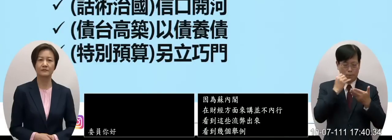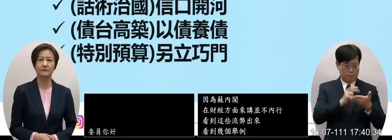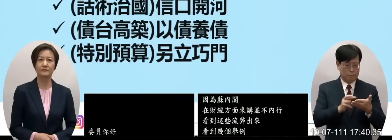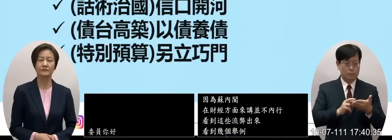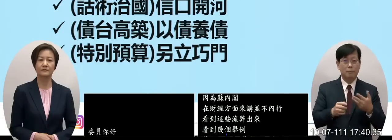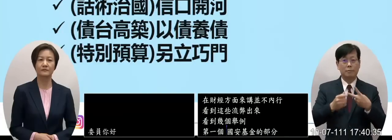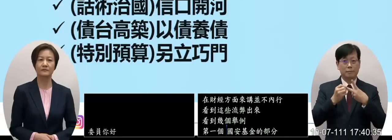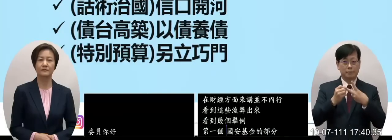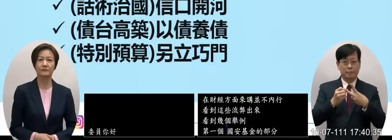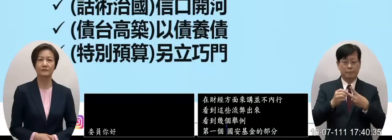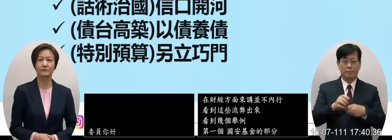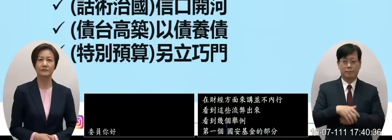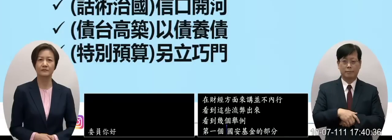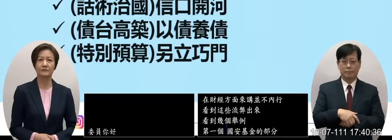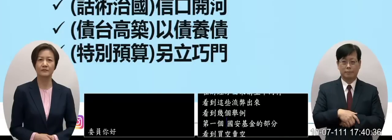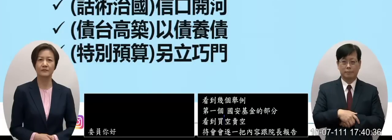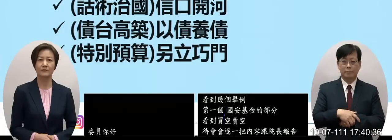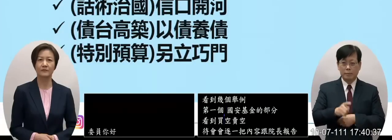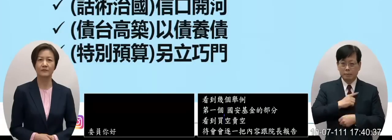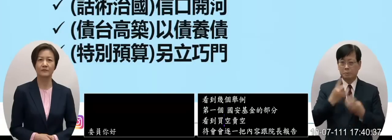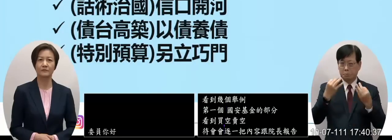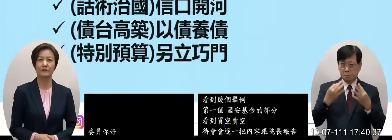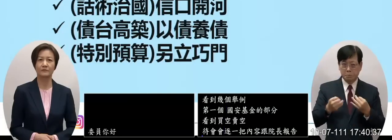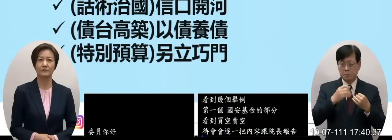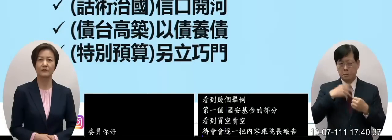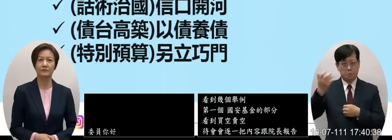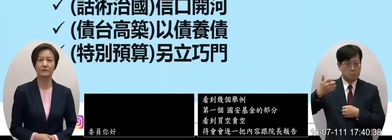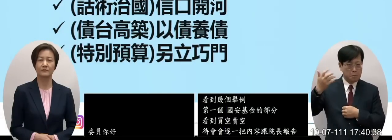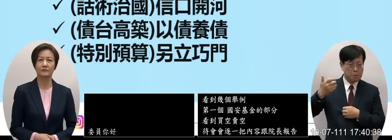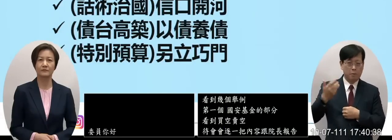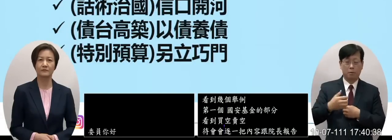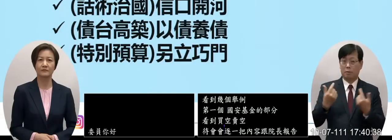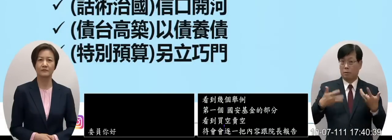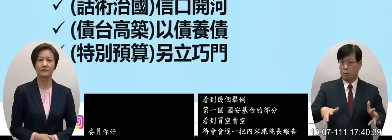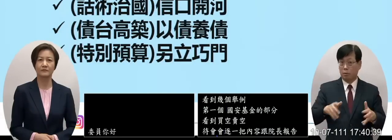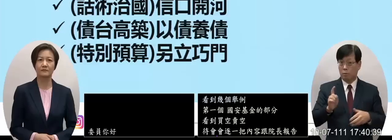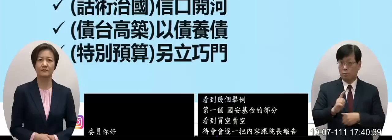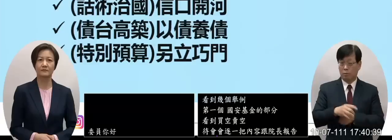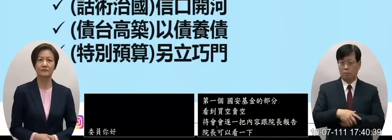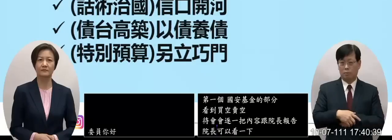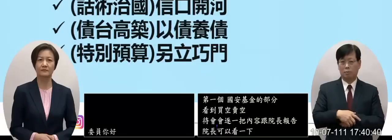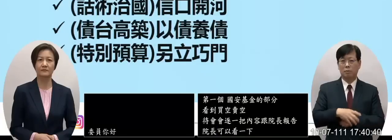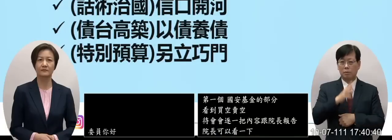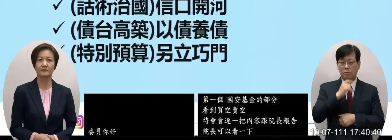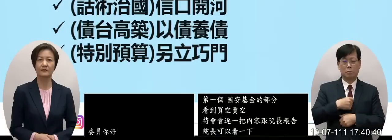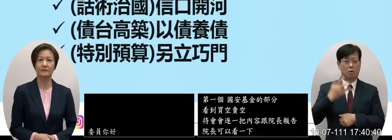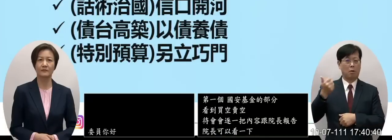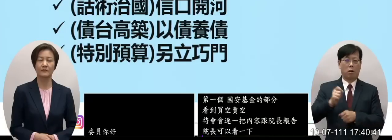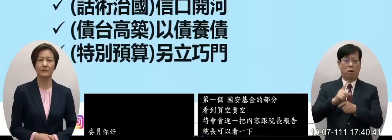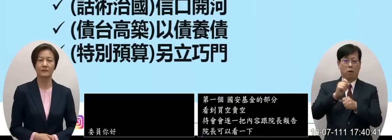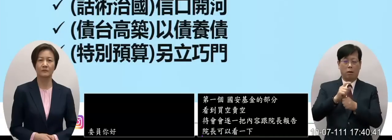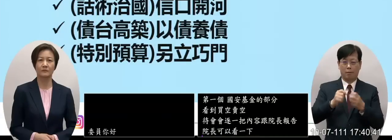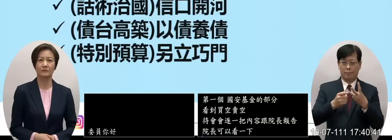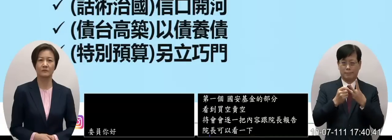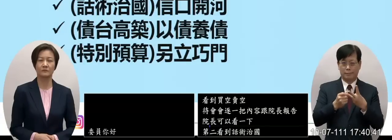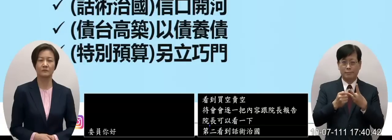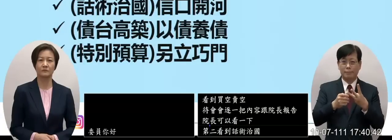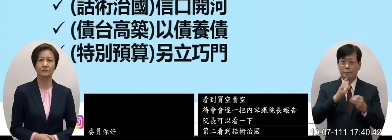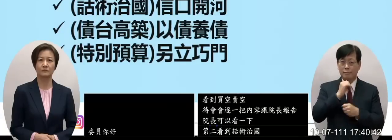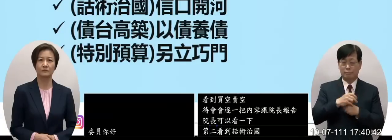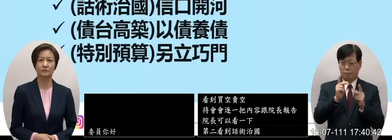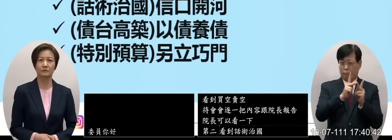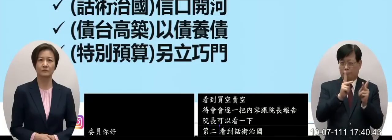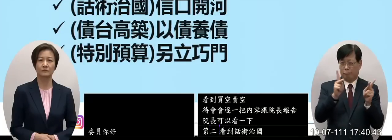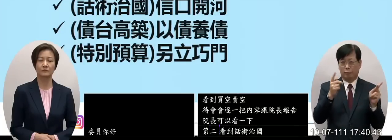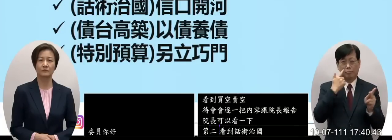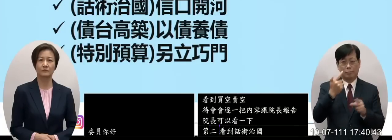下。第二个呢，我们看到的是话术治国，我们看到很多的东西呢都是信口开河。第三个呢，我们看到债台